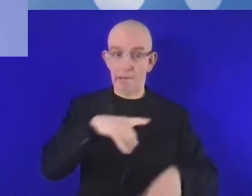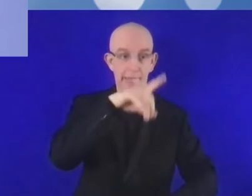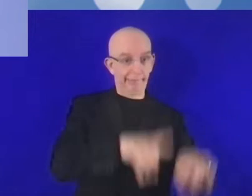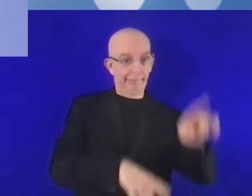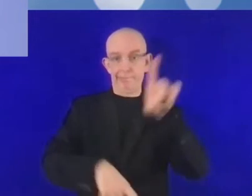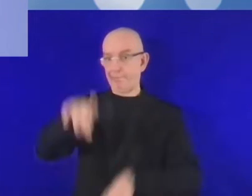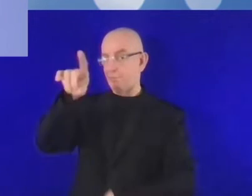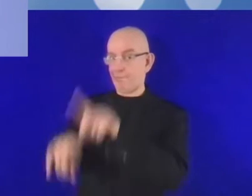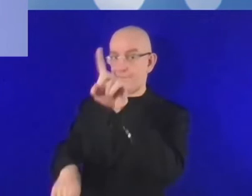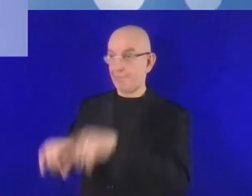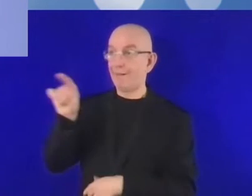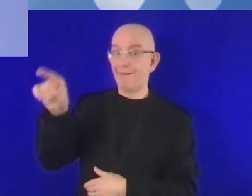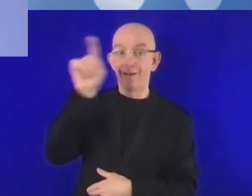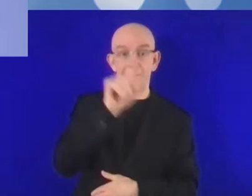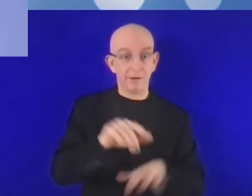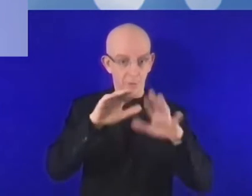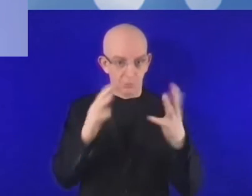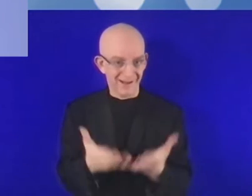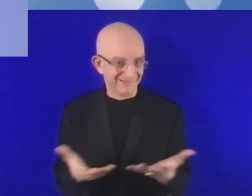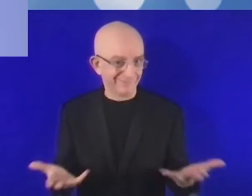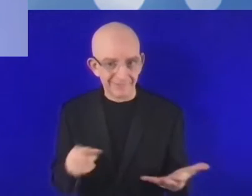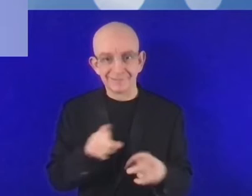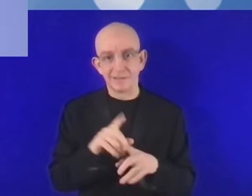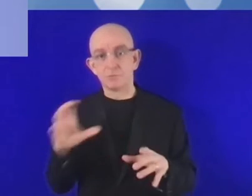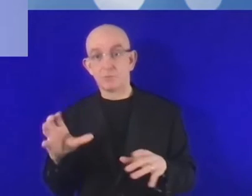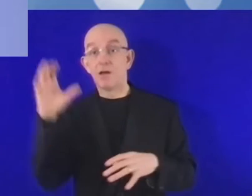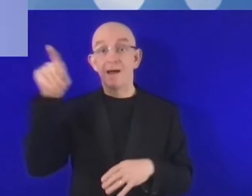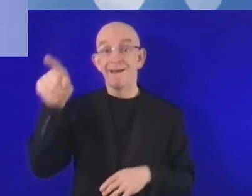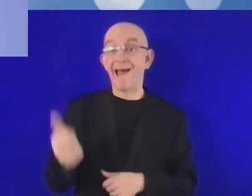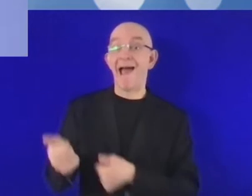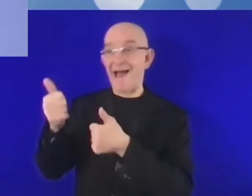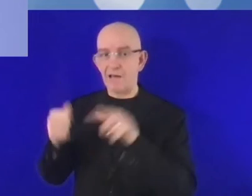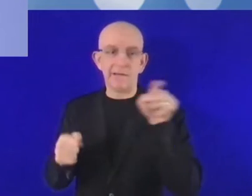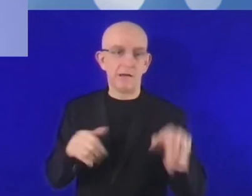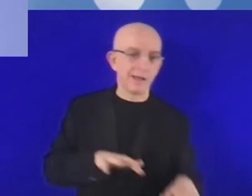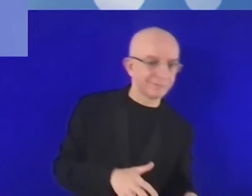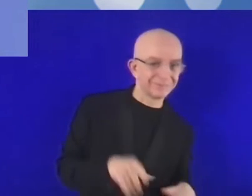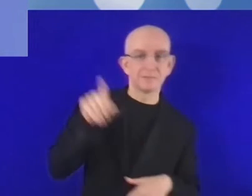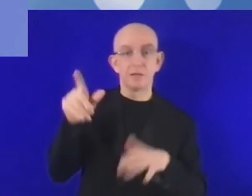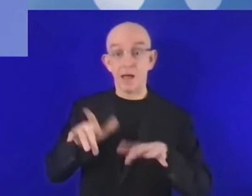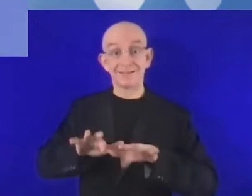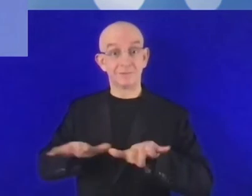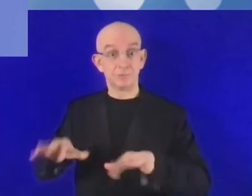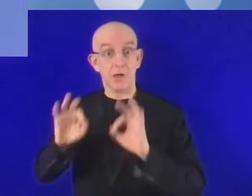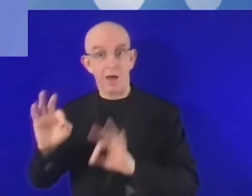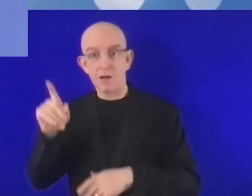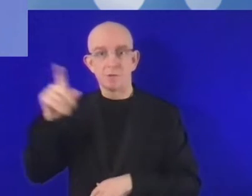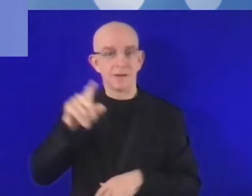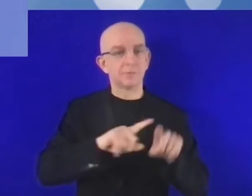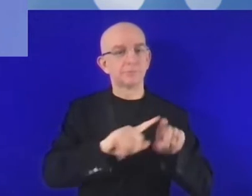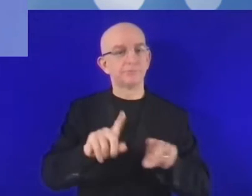финансирования – это важнейшие вызовы. И мы должны также помнить о